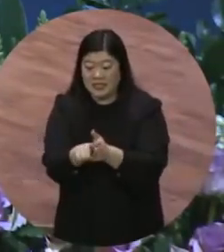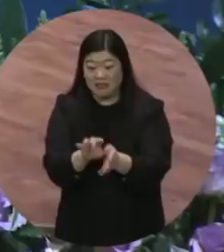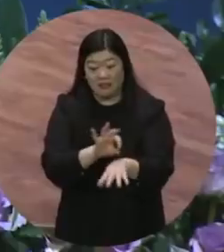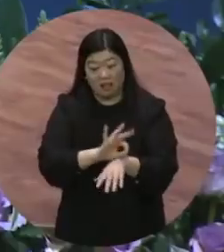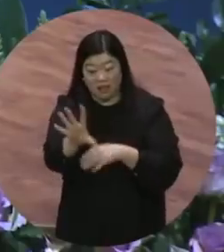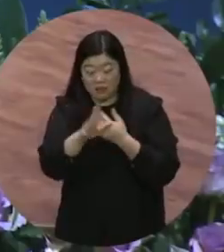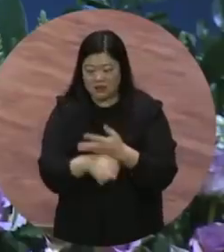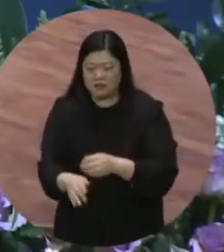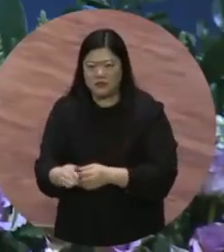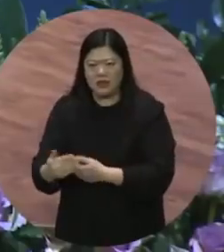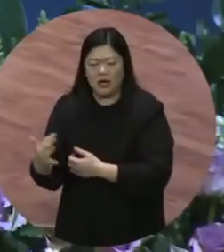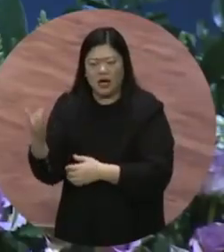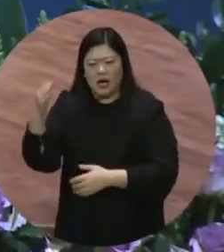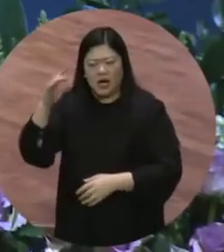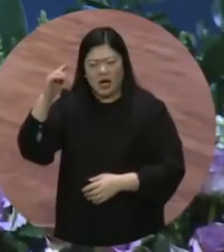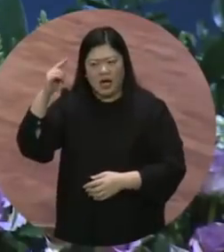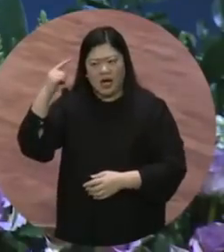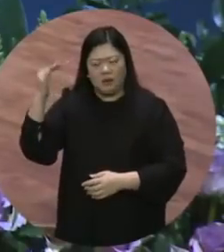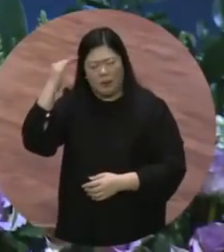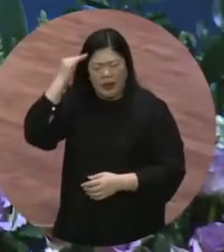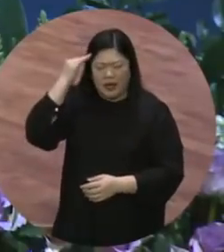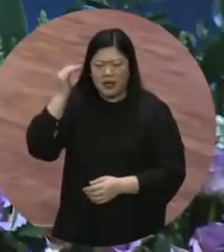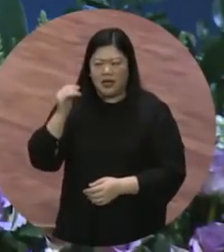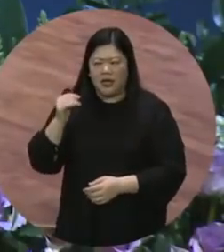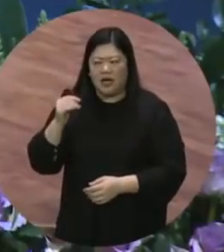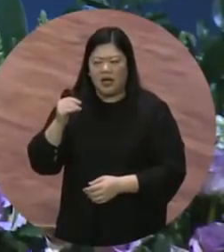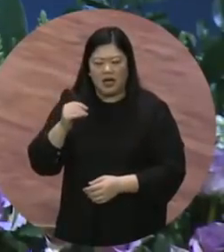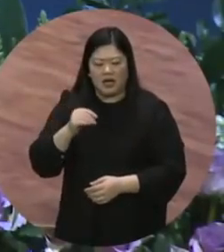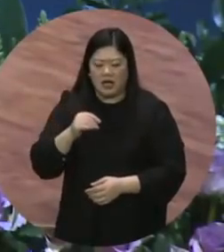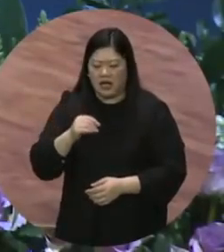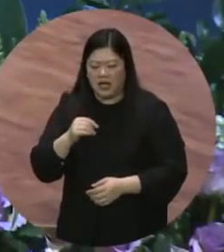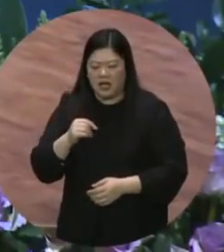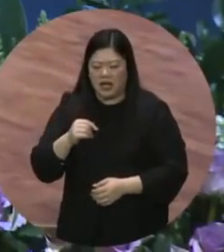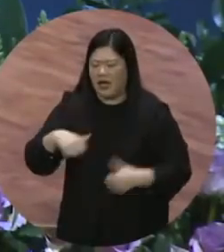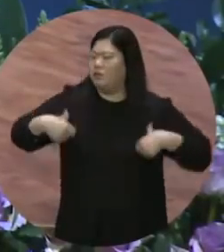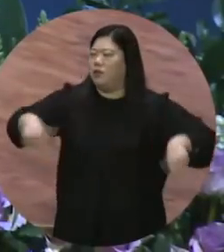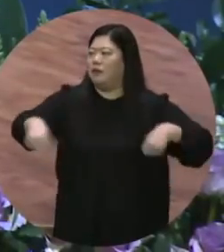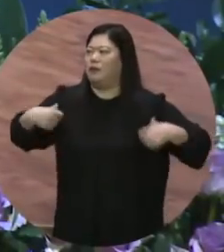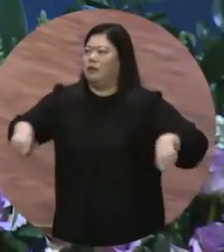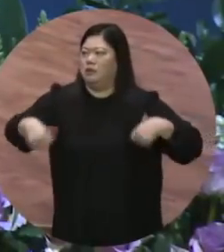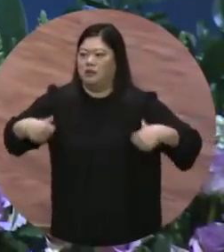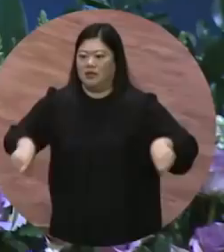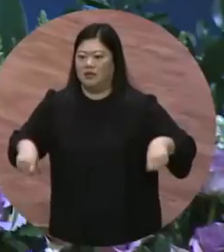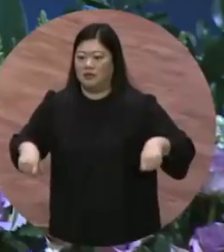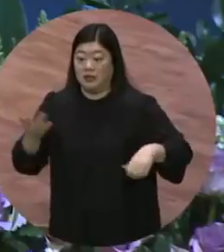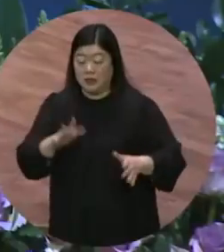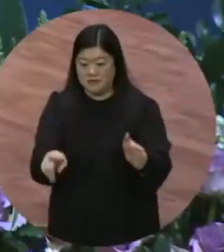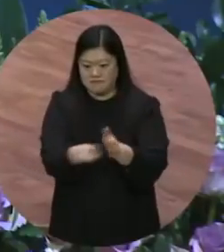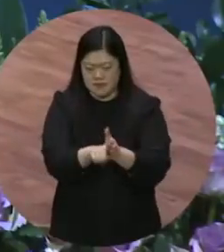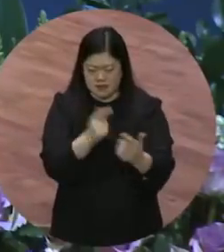무너져요. 머뭇거리는 신앙생활이 무너집니다. 왜? 하나님의 열심 속에